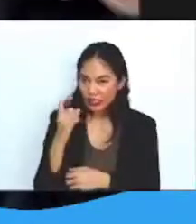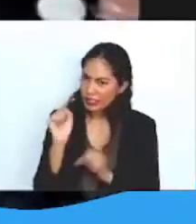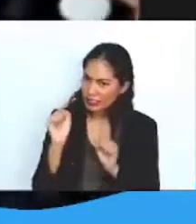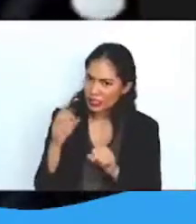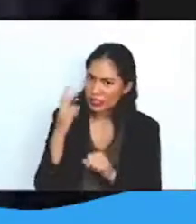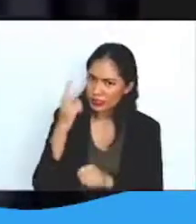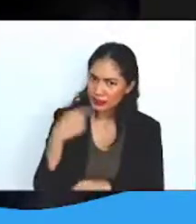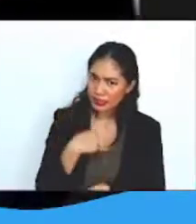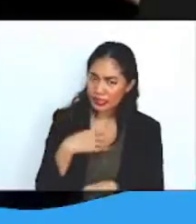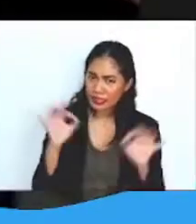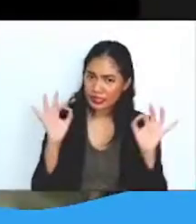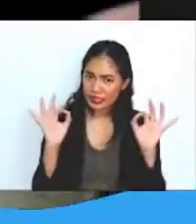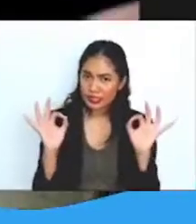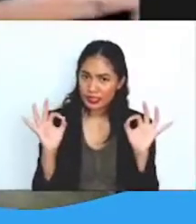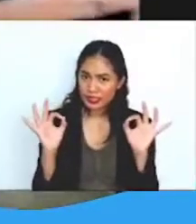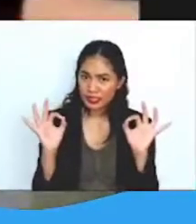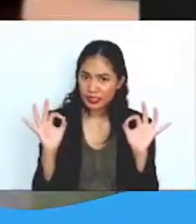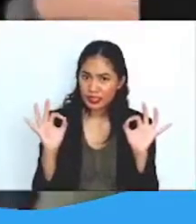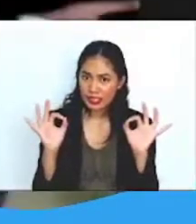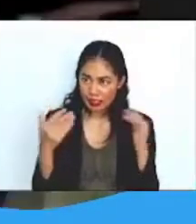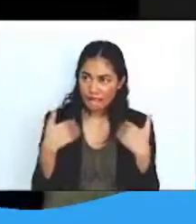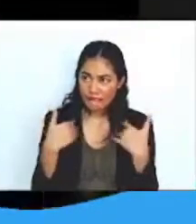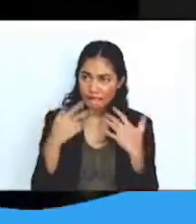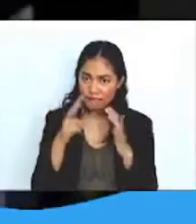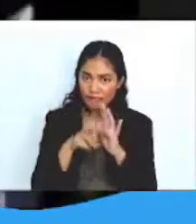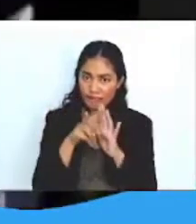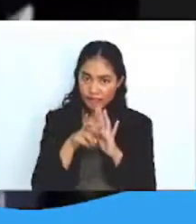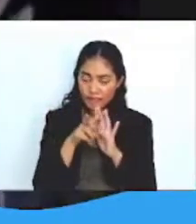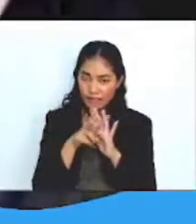office? Napapanood ba tayo?